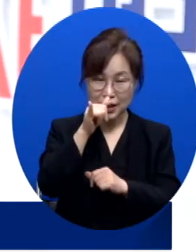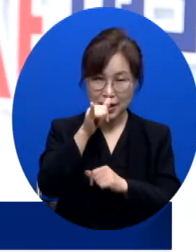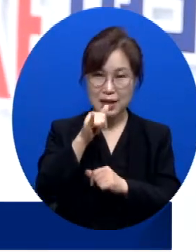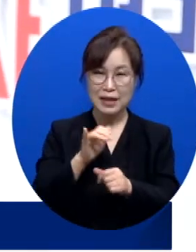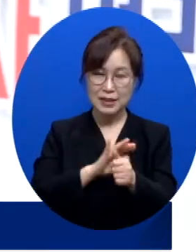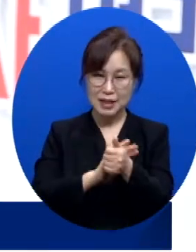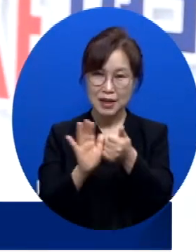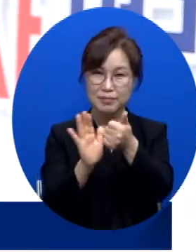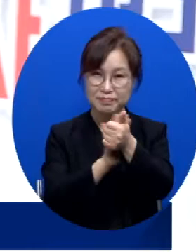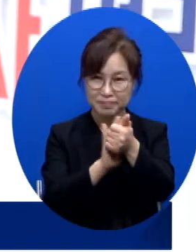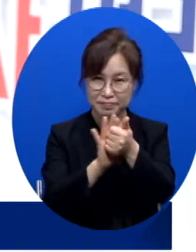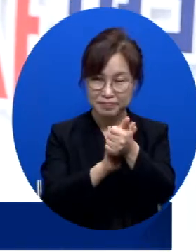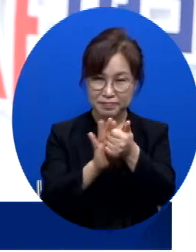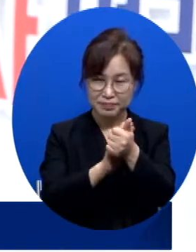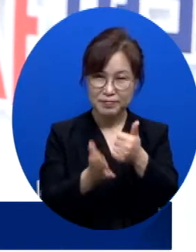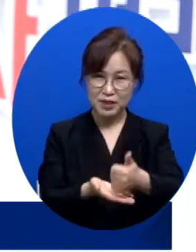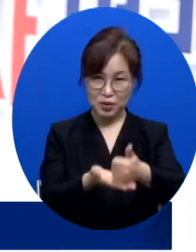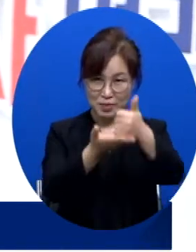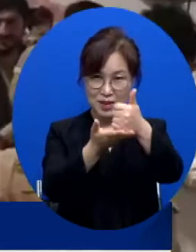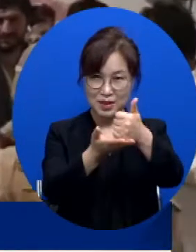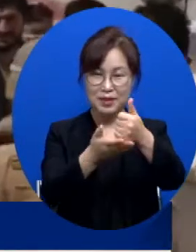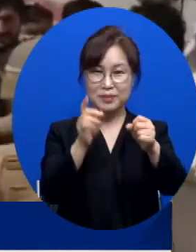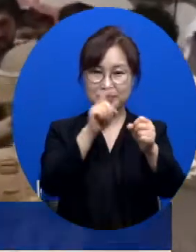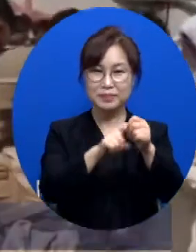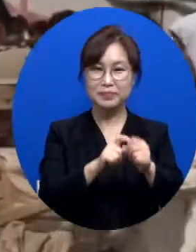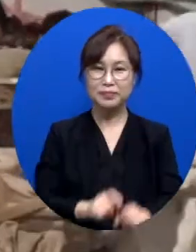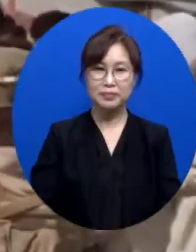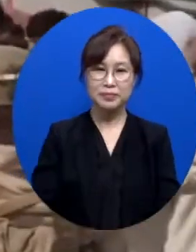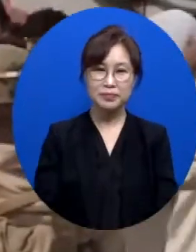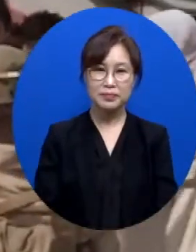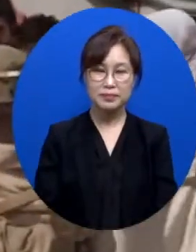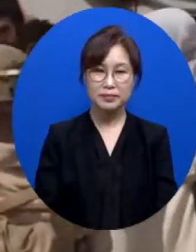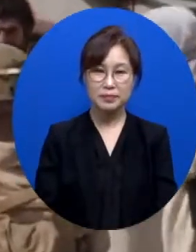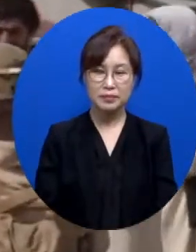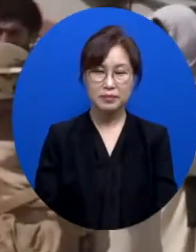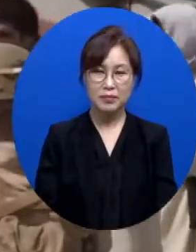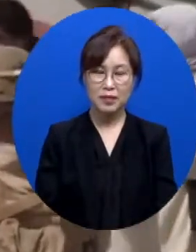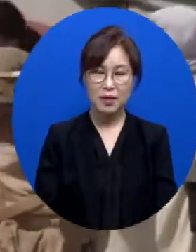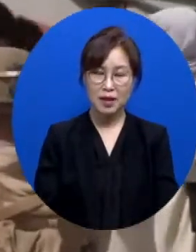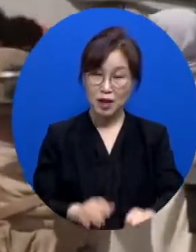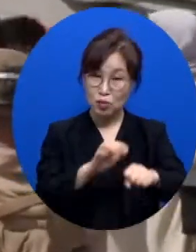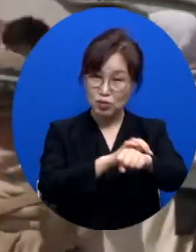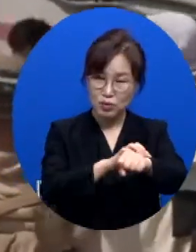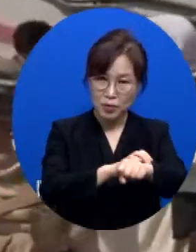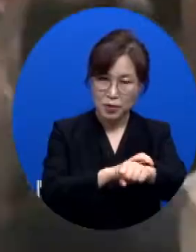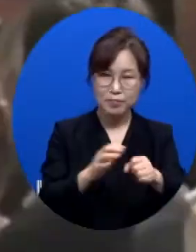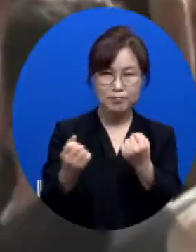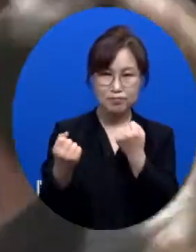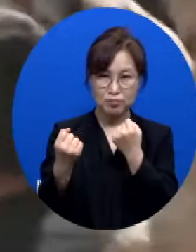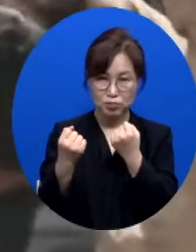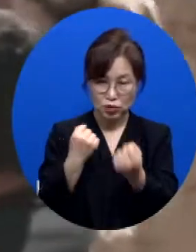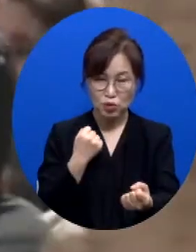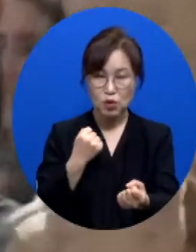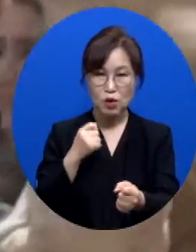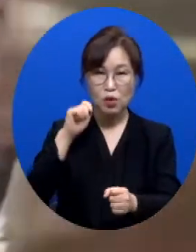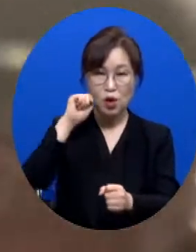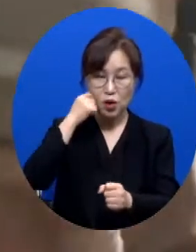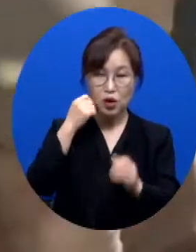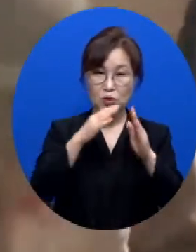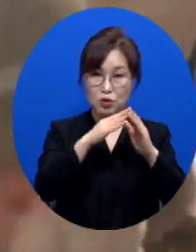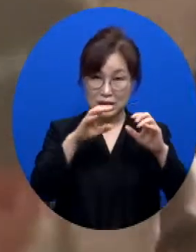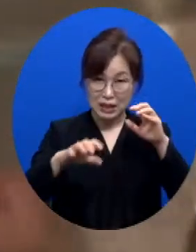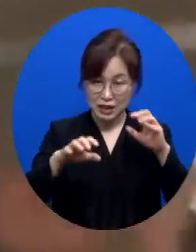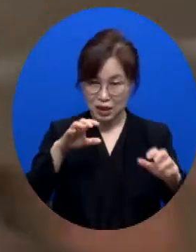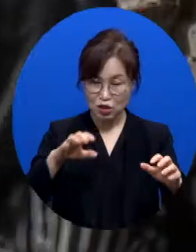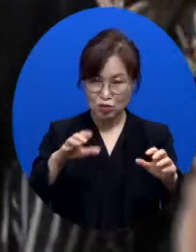방법으로 섬겨드리려고 합니다. 불안과 불편을 감수하더라도 재난당한 이웃에 더